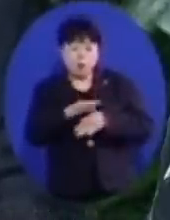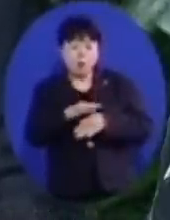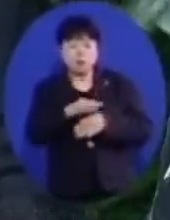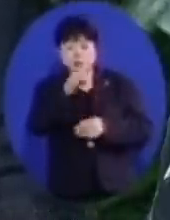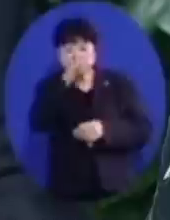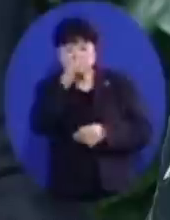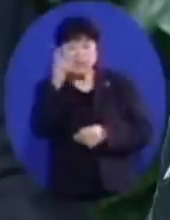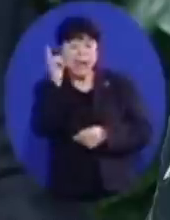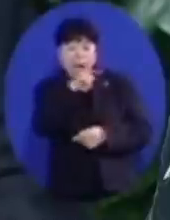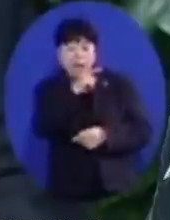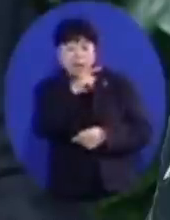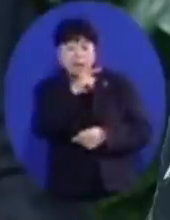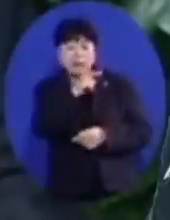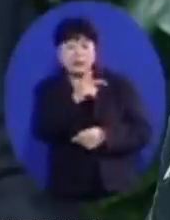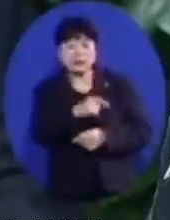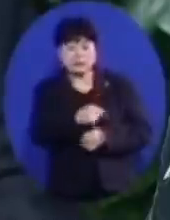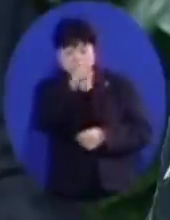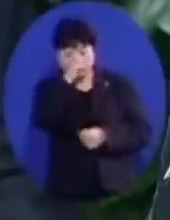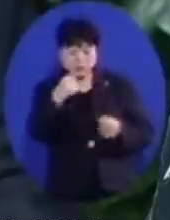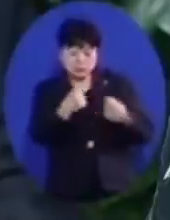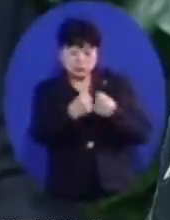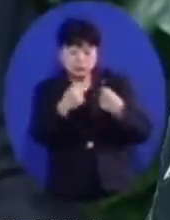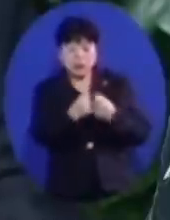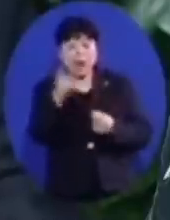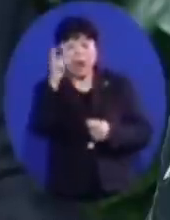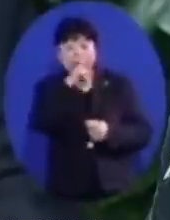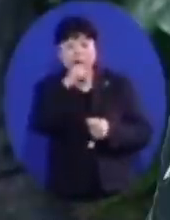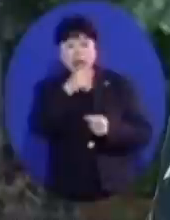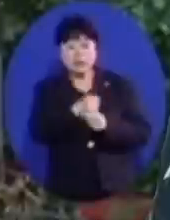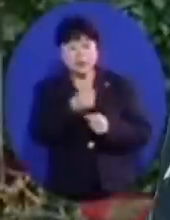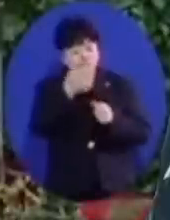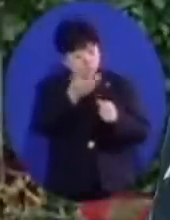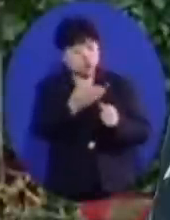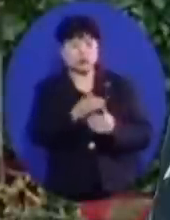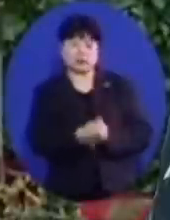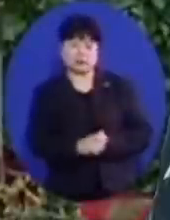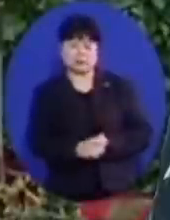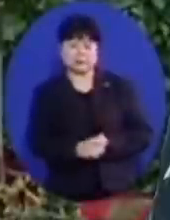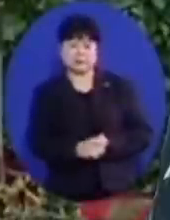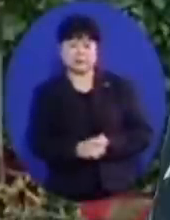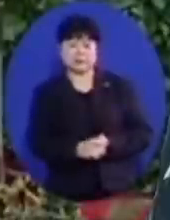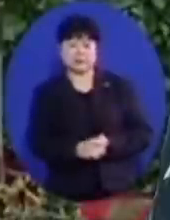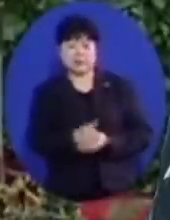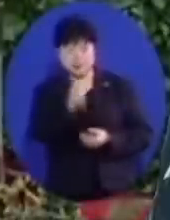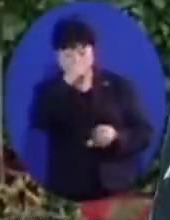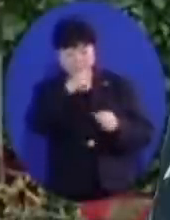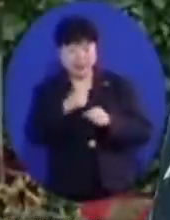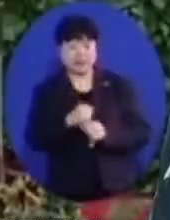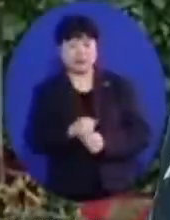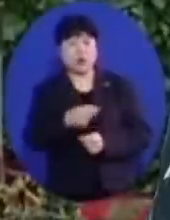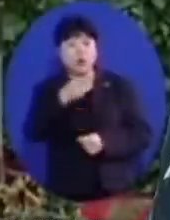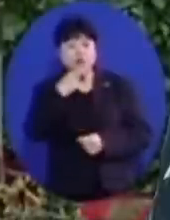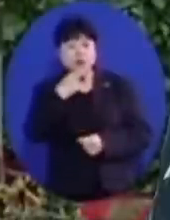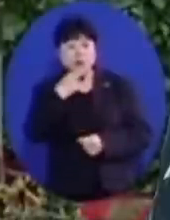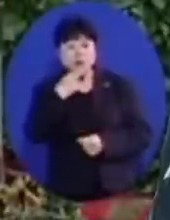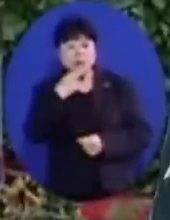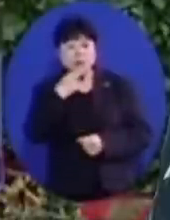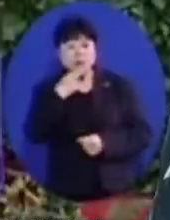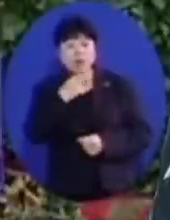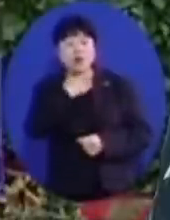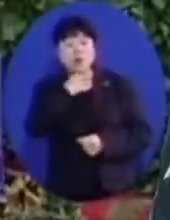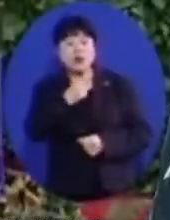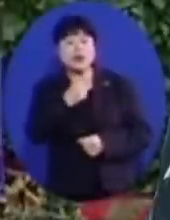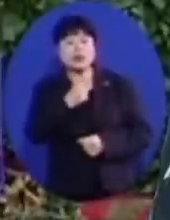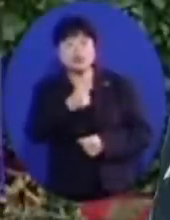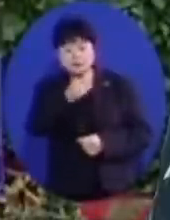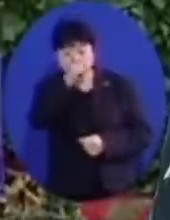있는 악이 전과 싸워서 우리를 악하게 만들어 놓는다는 것입니다 선을 행하는 것은 없노라 내가 원하는